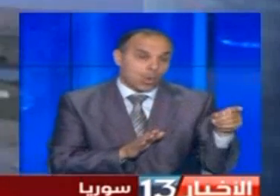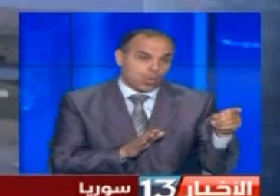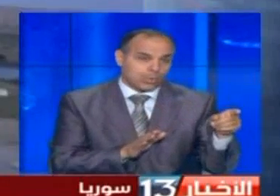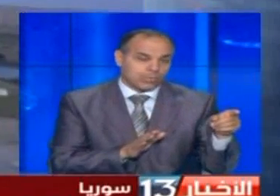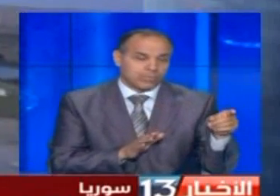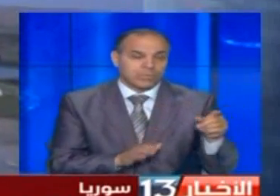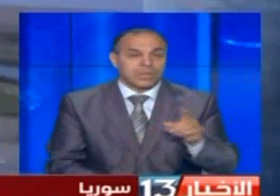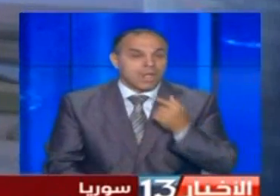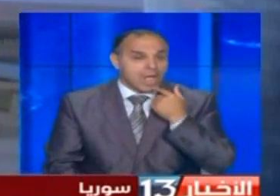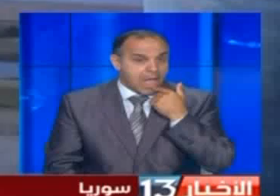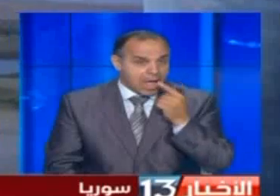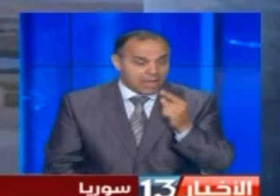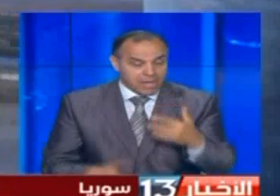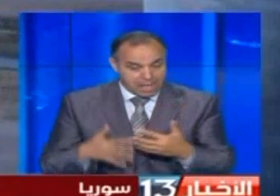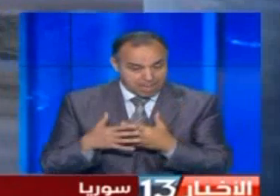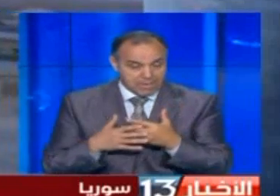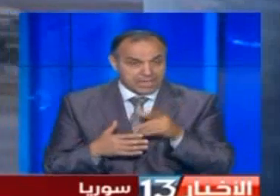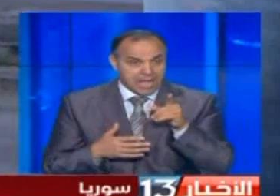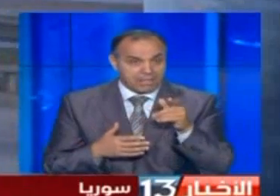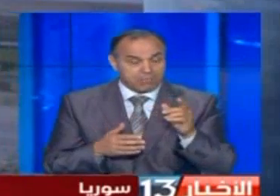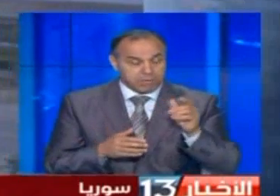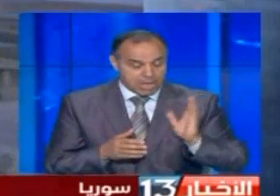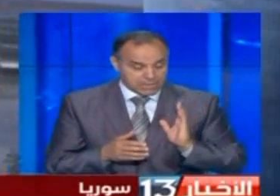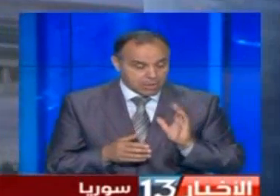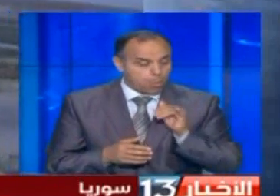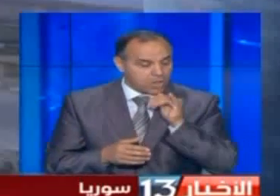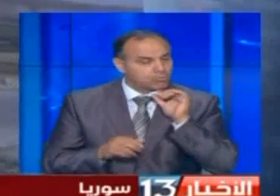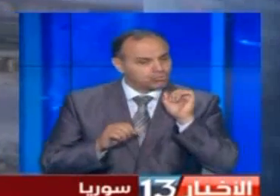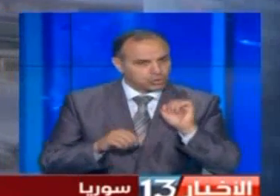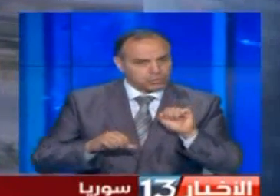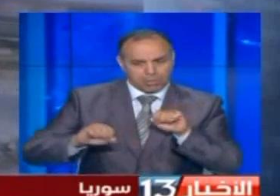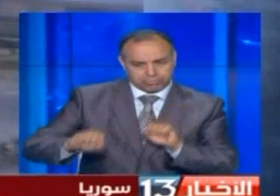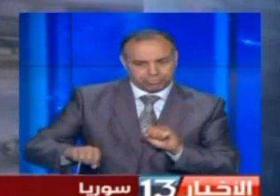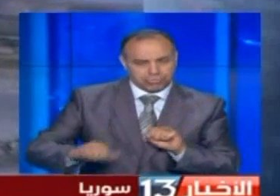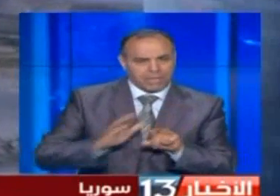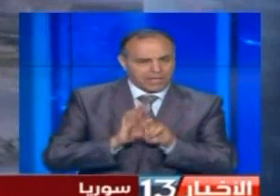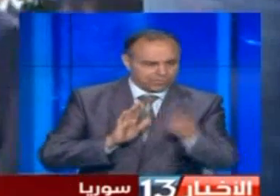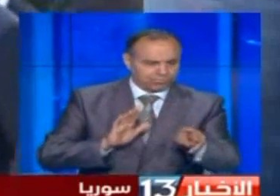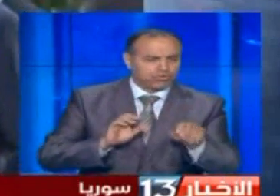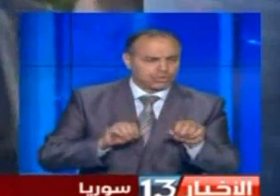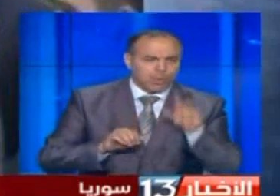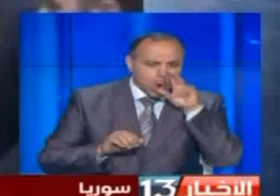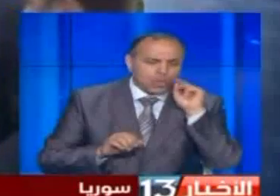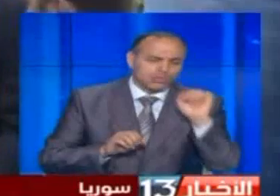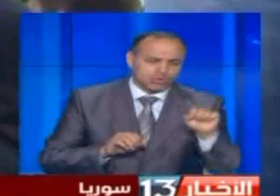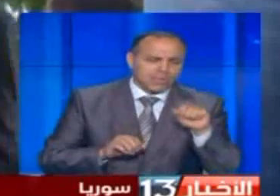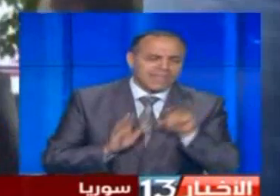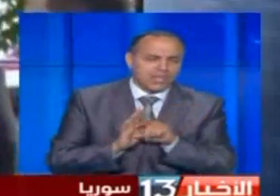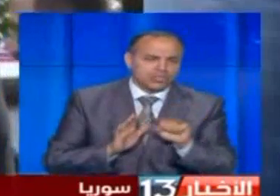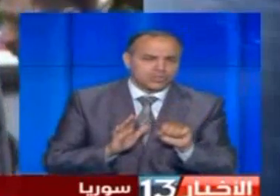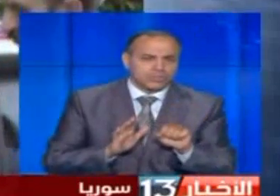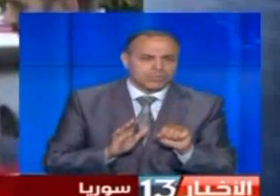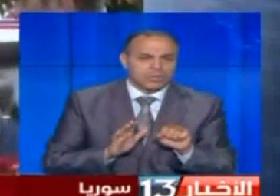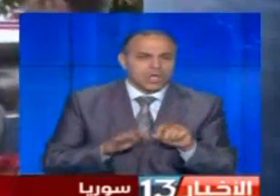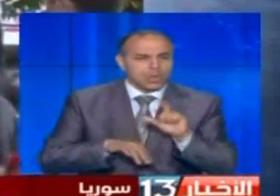الإرهابي. وتعتبر واشنطن أن هذه القوات وحدها قادرة على دحر داعش من معقله هذا، تبرير لم